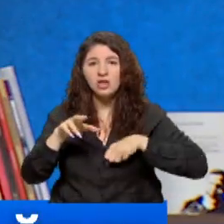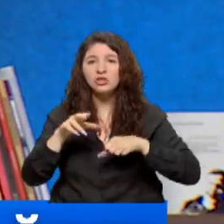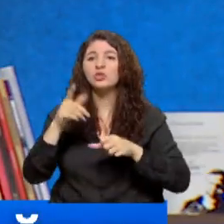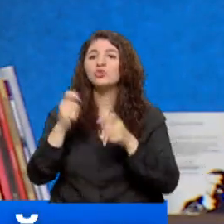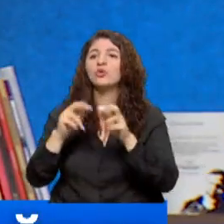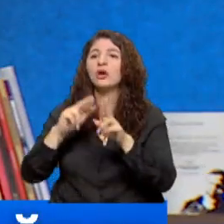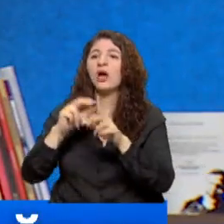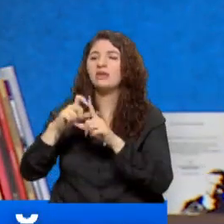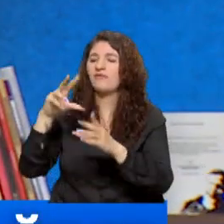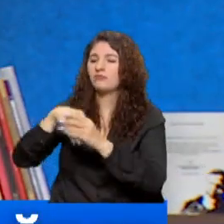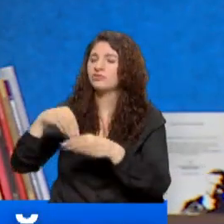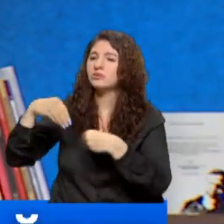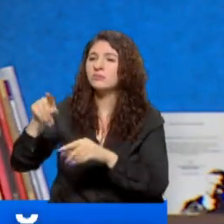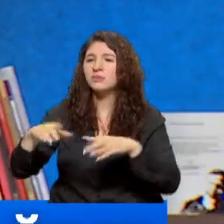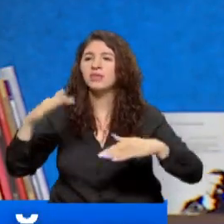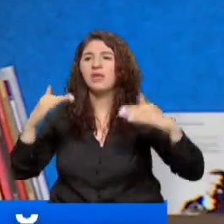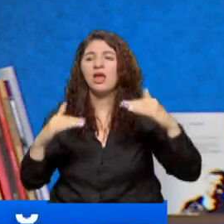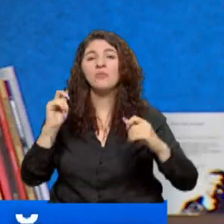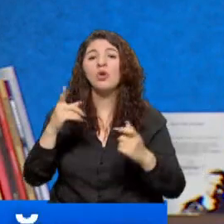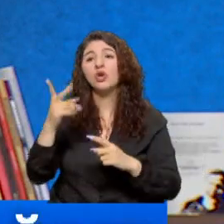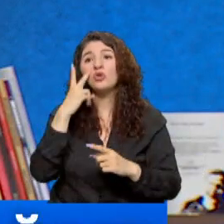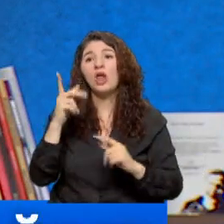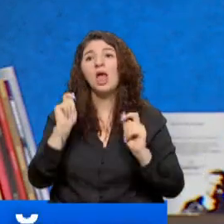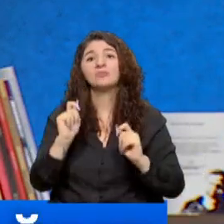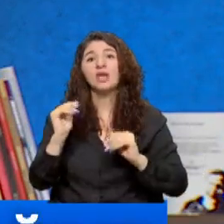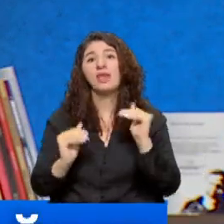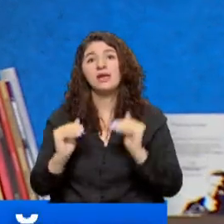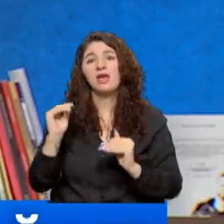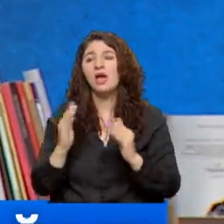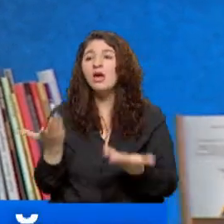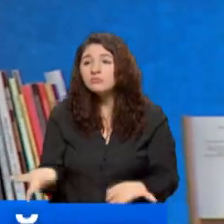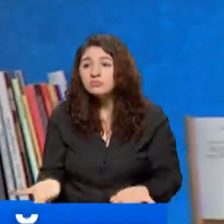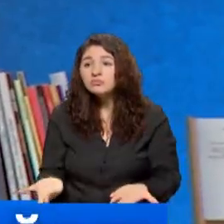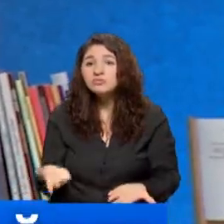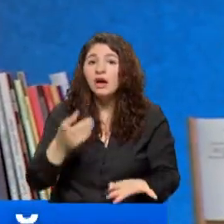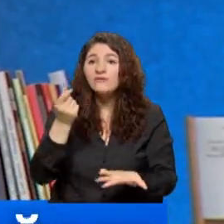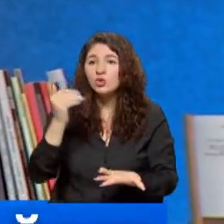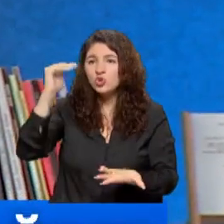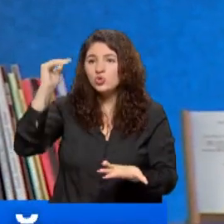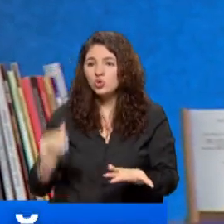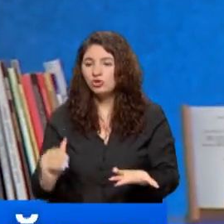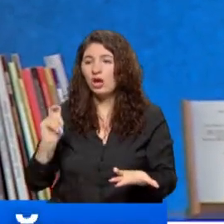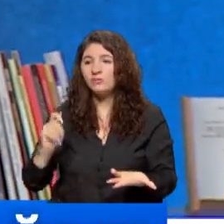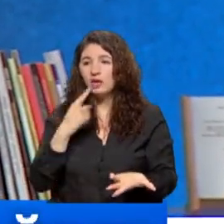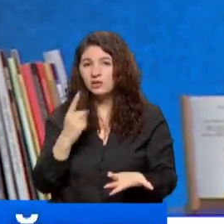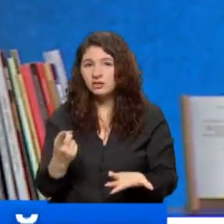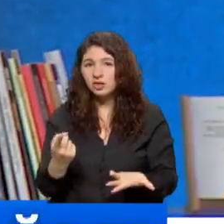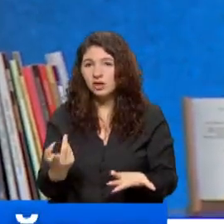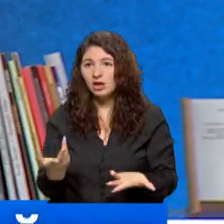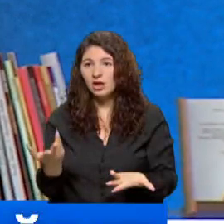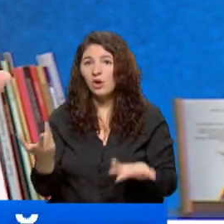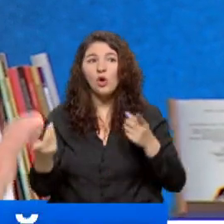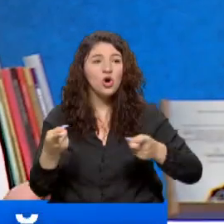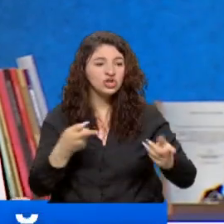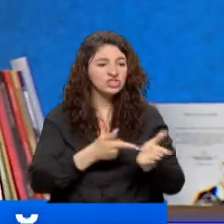sütü de kademeli sattıkları için birbirinden geliyordu zaten ona göre yapılmış dengeler şimdi fiyatı ucuz satacağız dediler ve